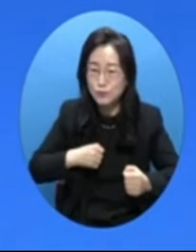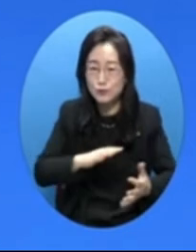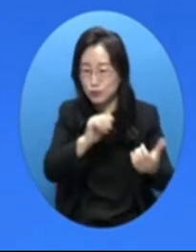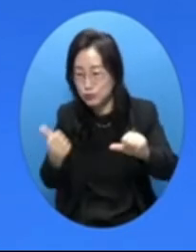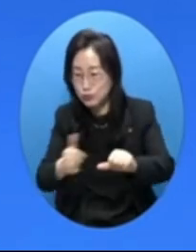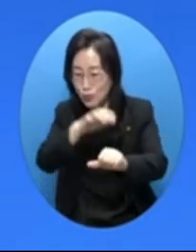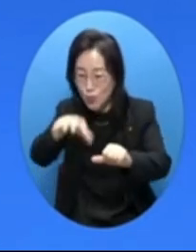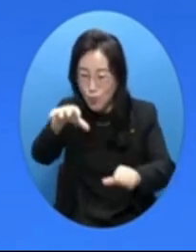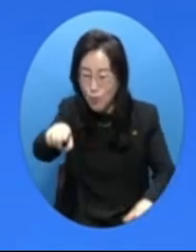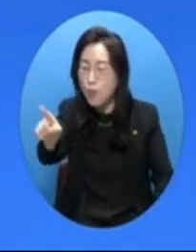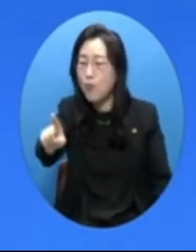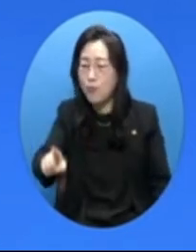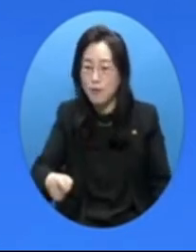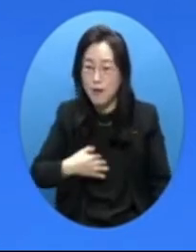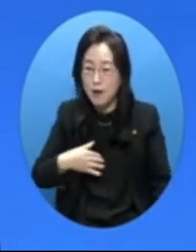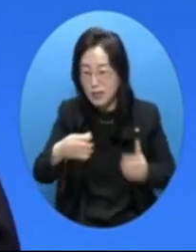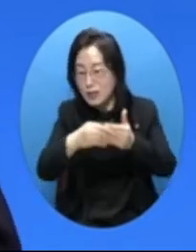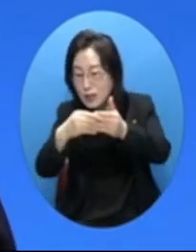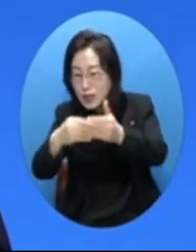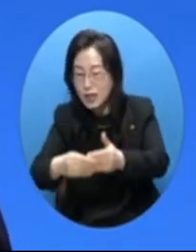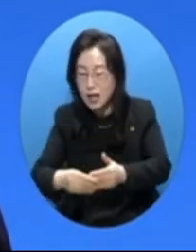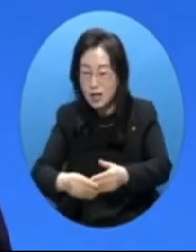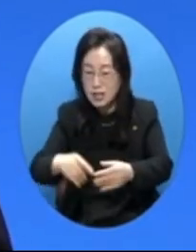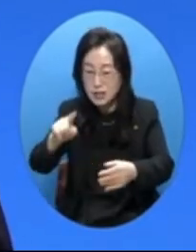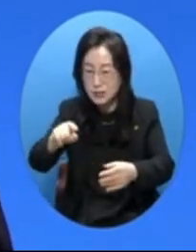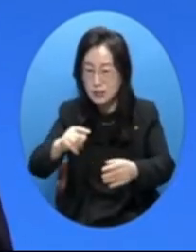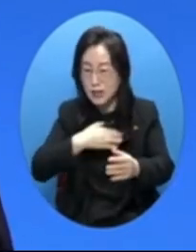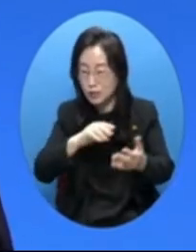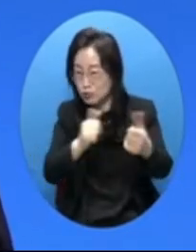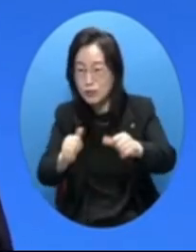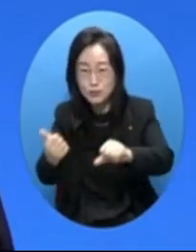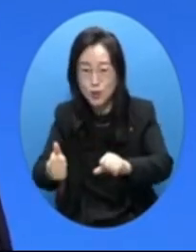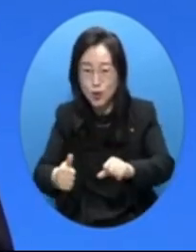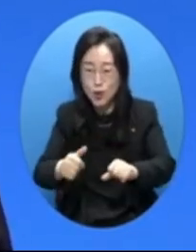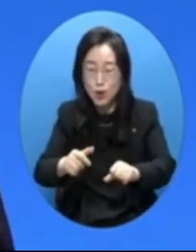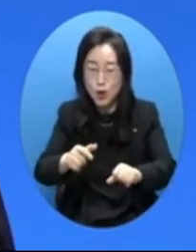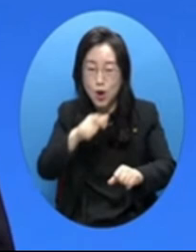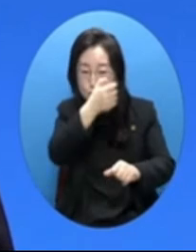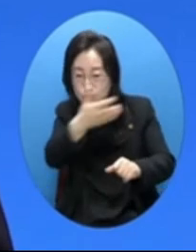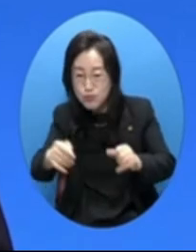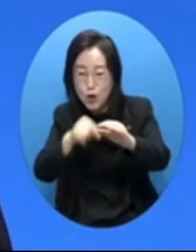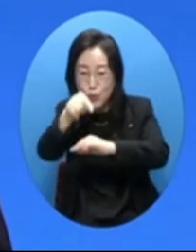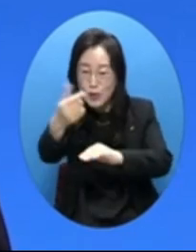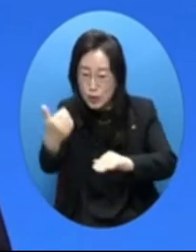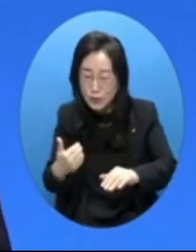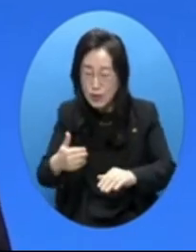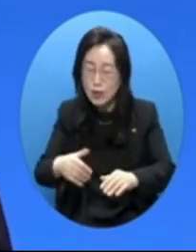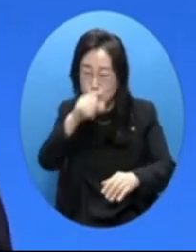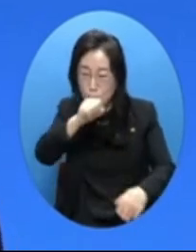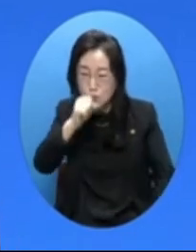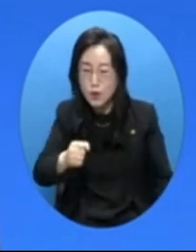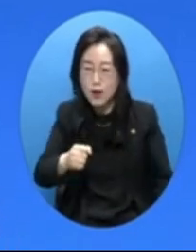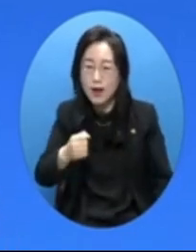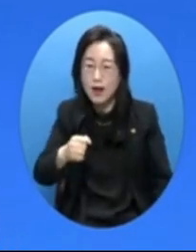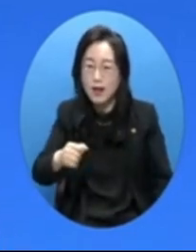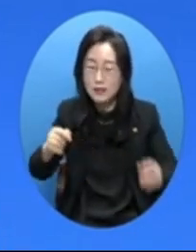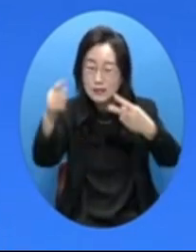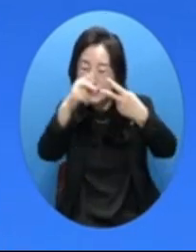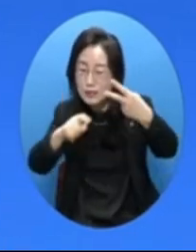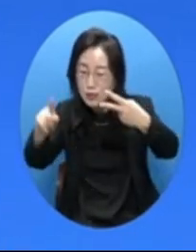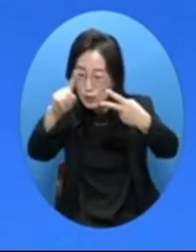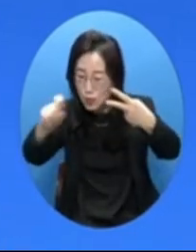지낼 때가 없어 여기까지 끌고 왔고 결국 여리고 앞에서 다 죽게 만드는구나 요단강을 건널 때까지 좋았는데 아이고 앞이 여리고